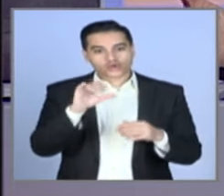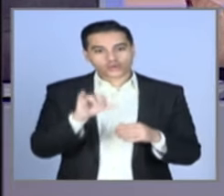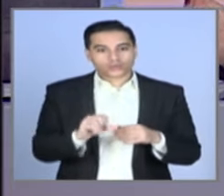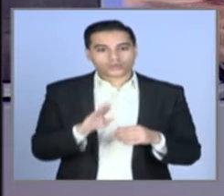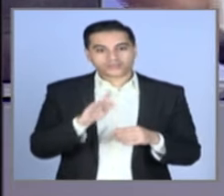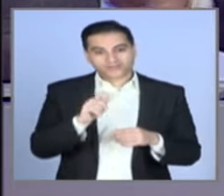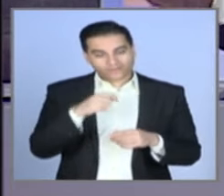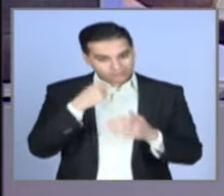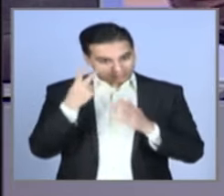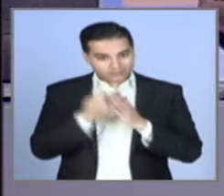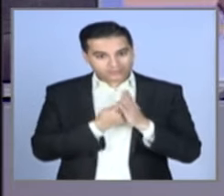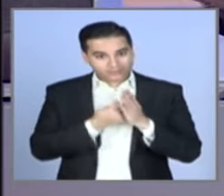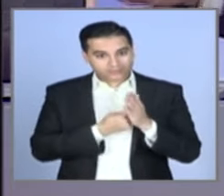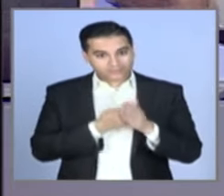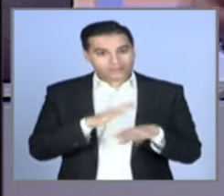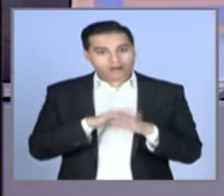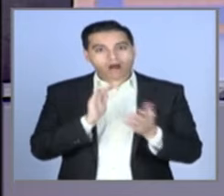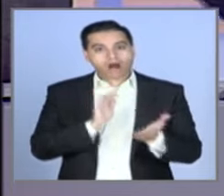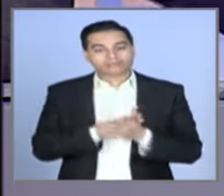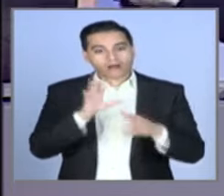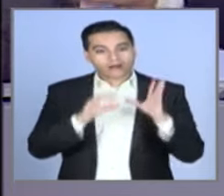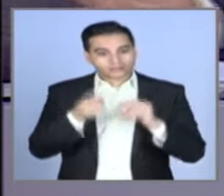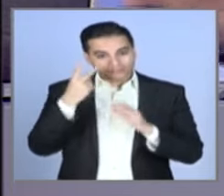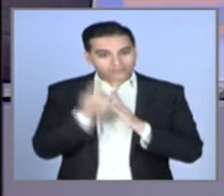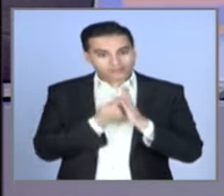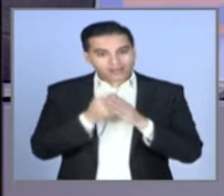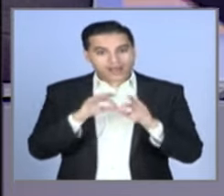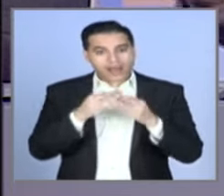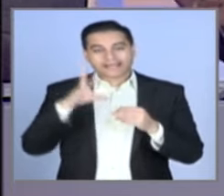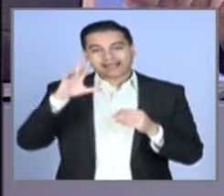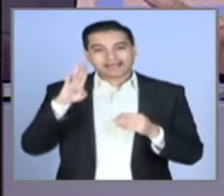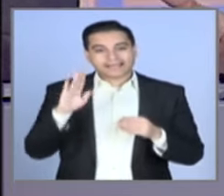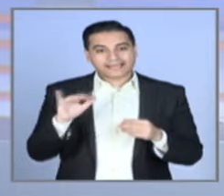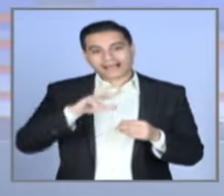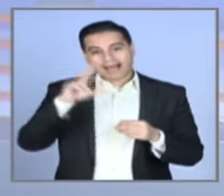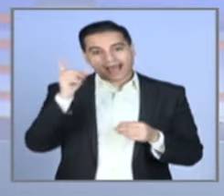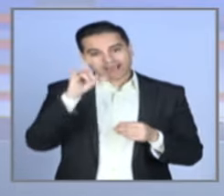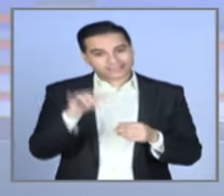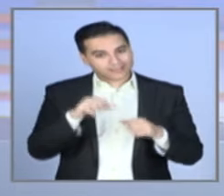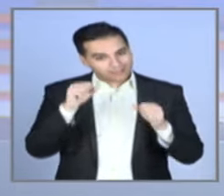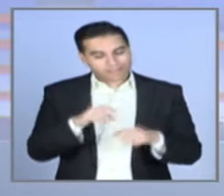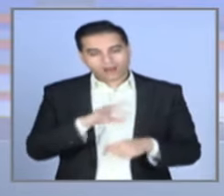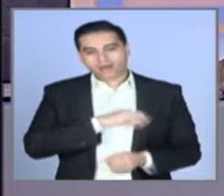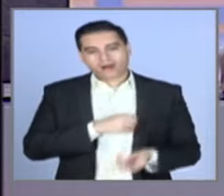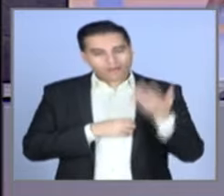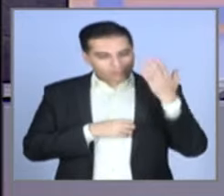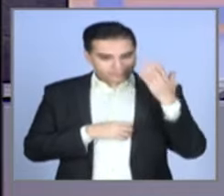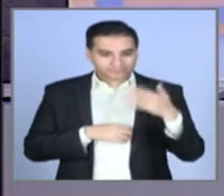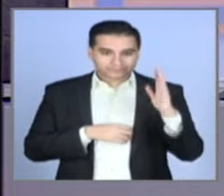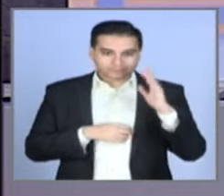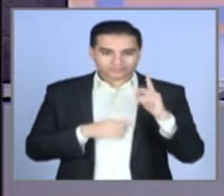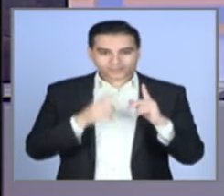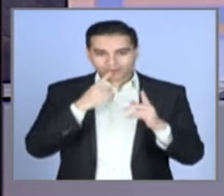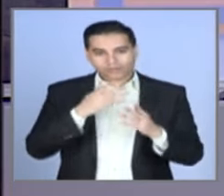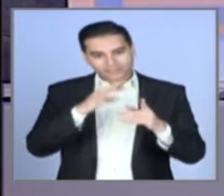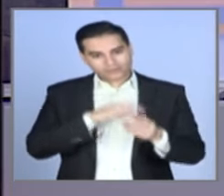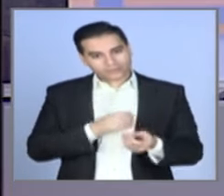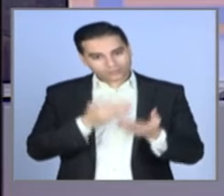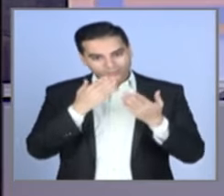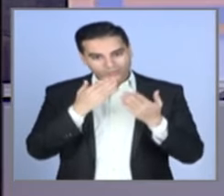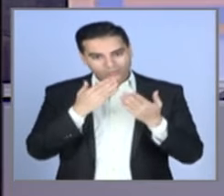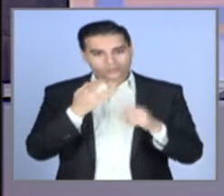أيوة. أصدقاء من عائلة الكيلاني والكلام ده كله رحمه الله. الله يرحمه. فتح أن ربنا يرحمه